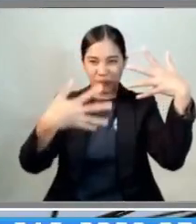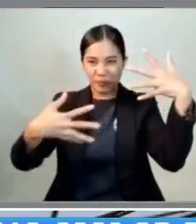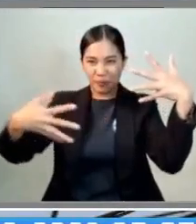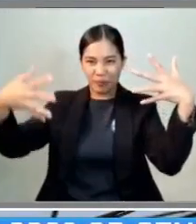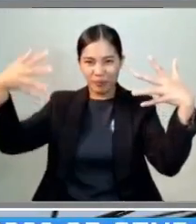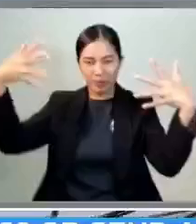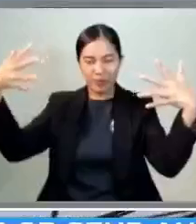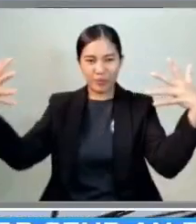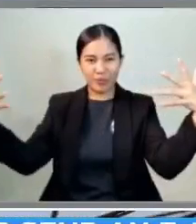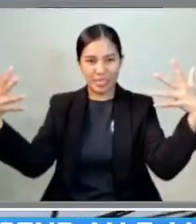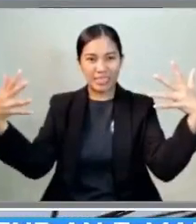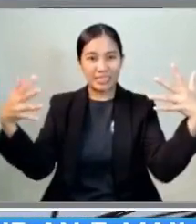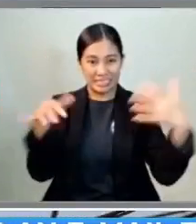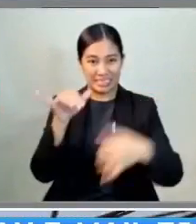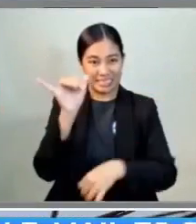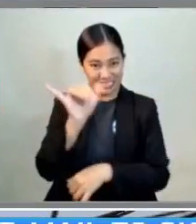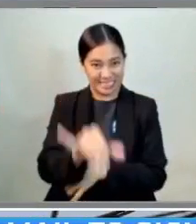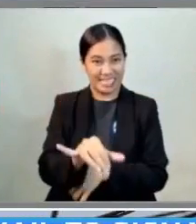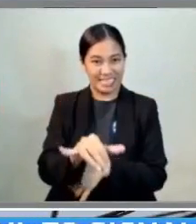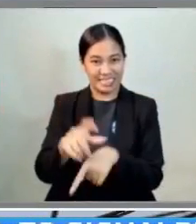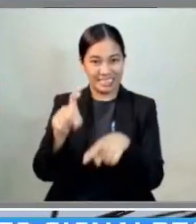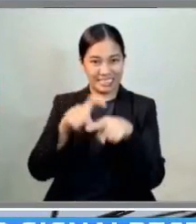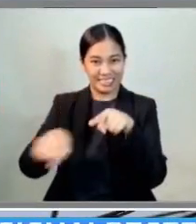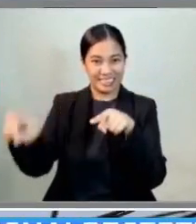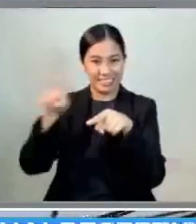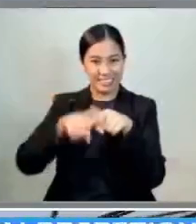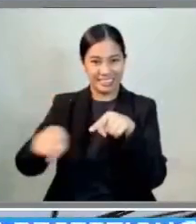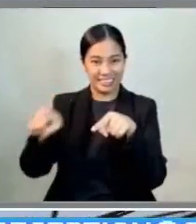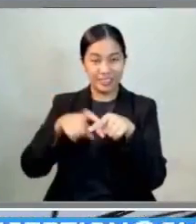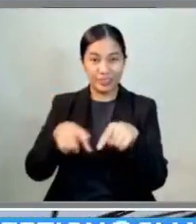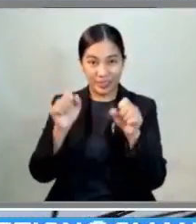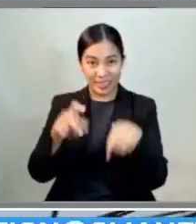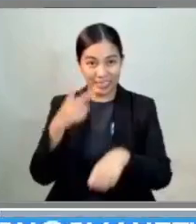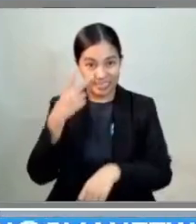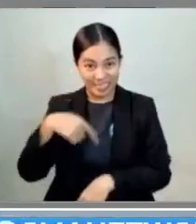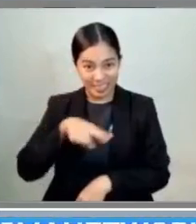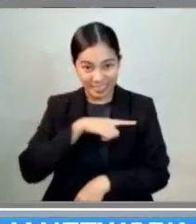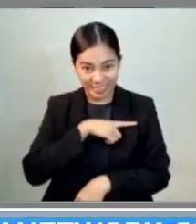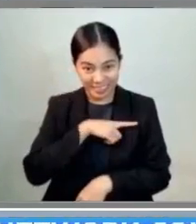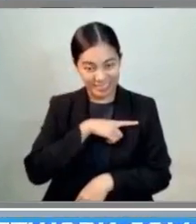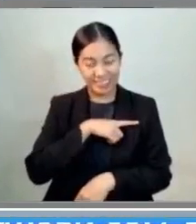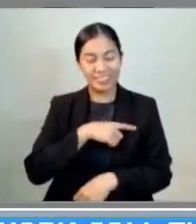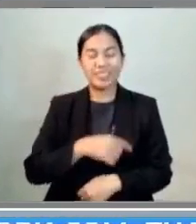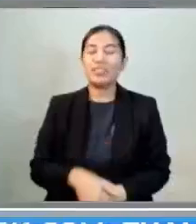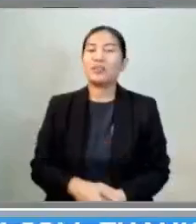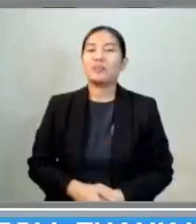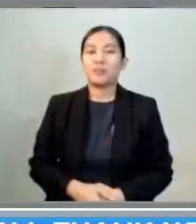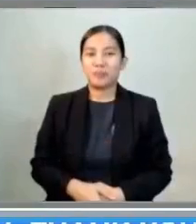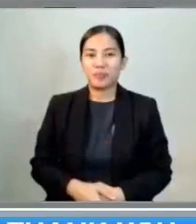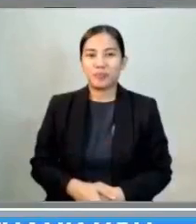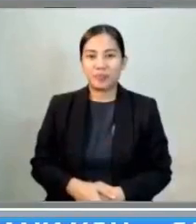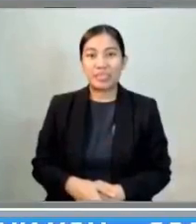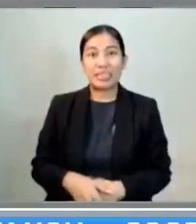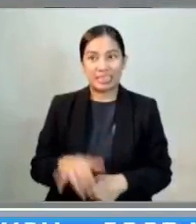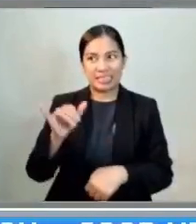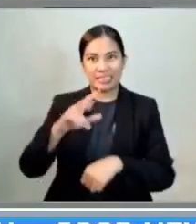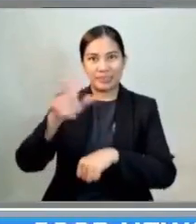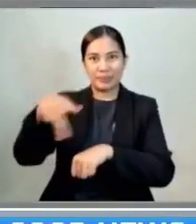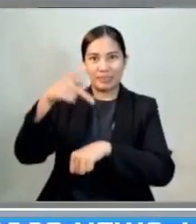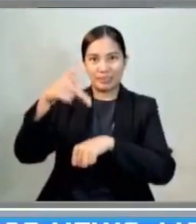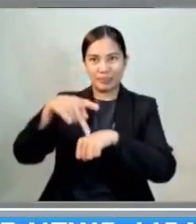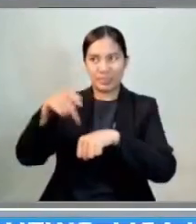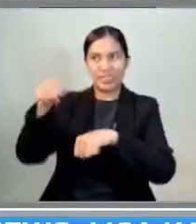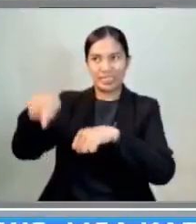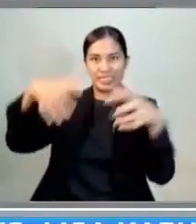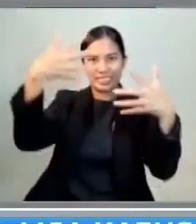ganyan talaga ang sitwasyon dahil po sa sala sa labat ng mga kable. Yan nga mismo, Konya, nakita ko nang i-cover ko yung mga nagtumbahang poste ng kuryente sa Binondo